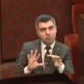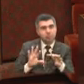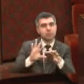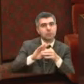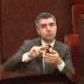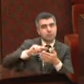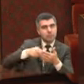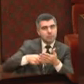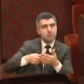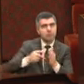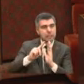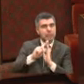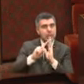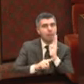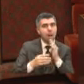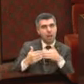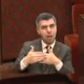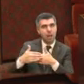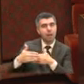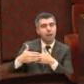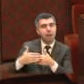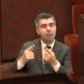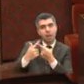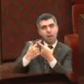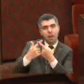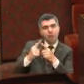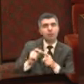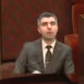الأسابيع المقبلة واحد العدد ديال الصفقات